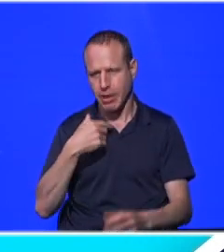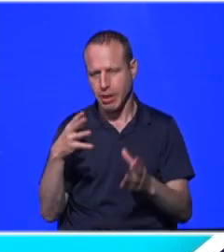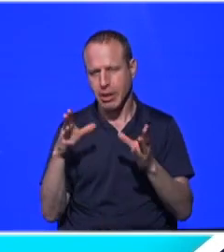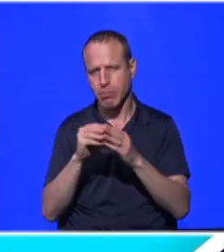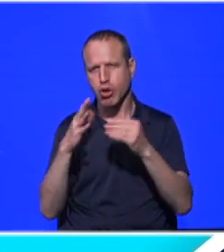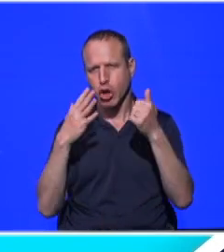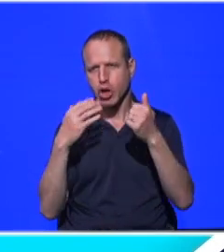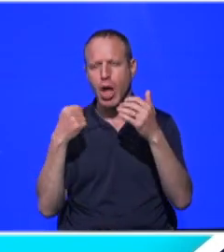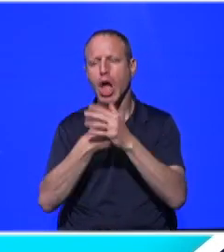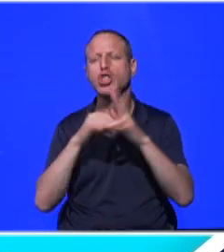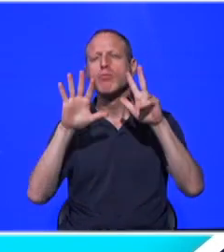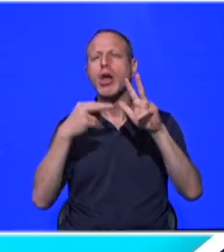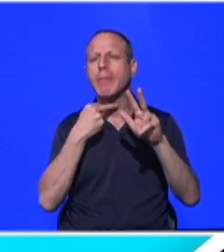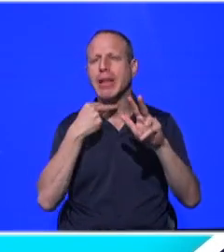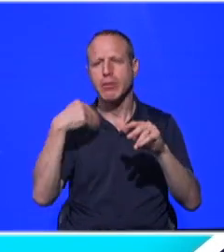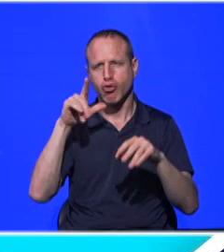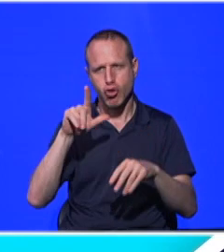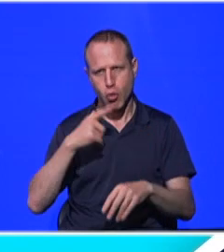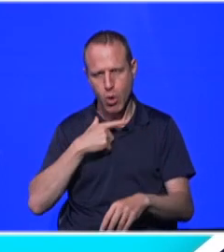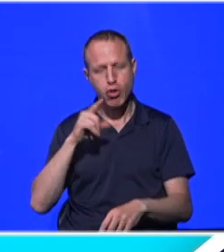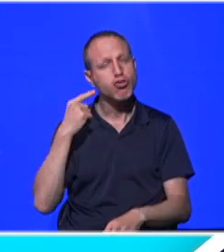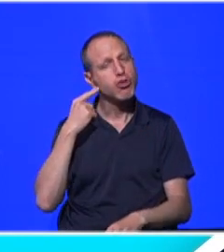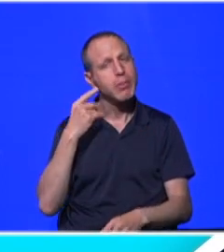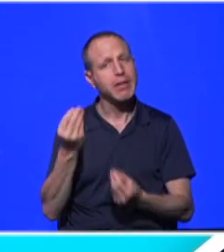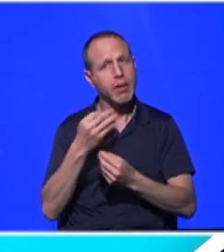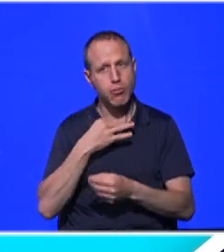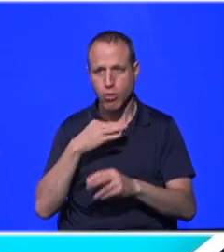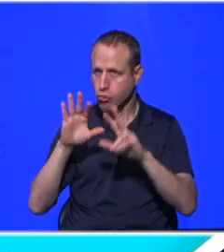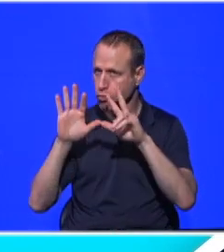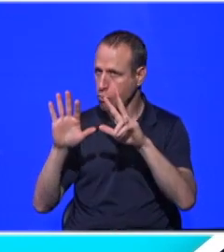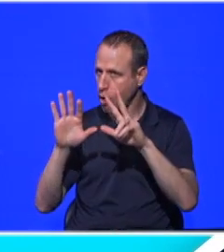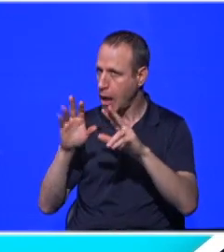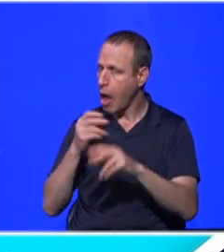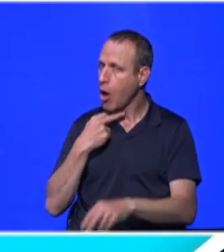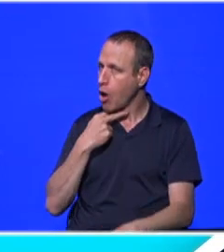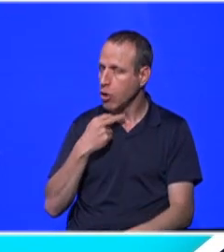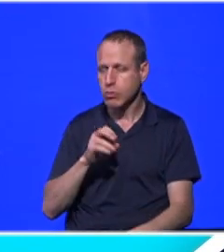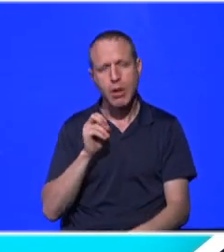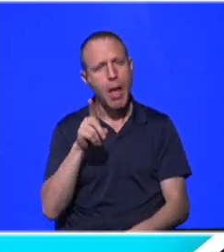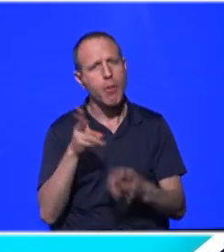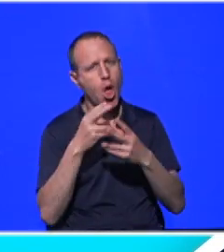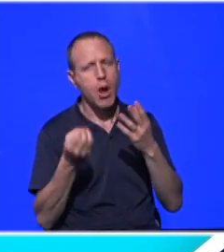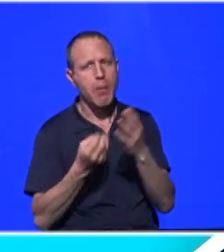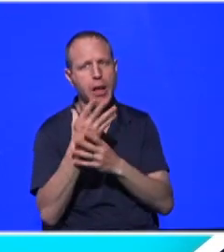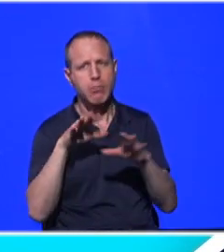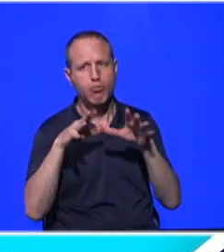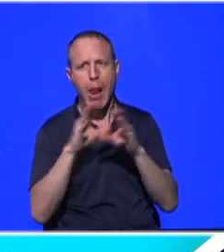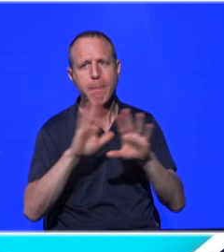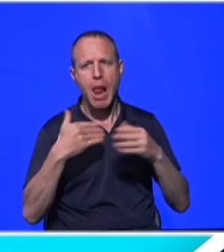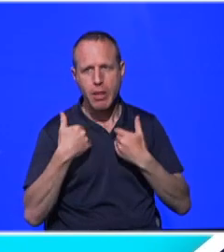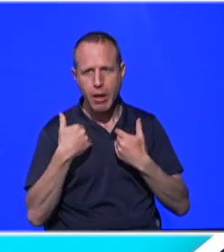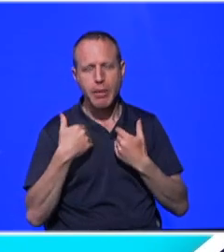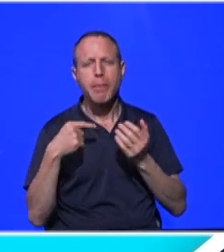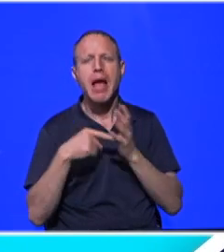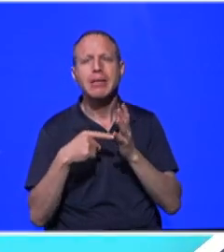עד שמונה מנדטים שיהיו לי, רשמי את דבריי, שמונה מנדטים. הם okay. לא יוכלו להקים ממשלה בלעדיי, ולכן